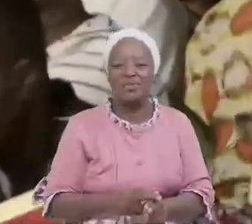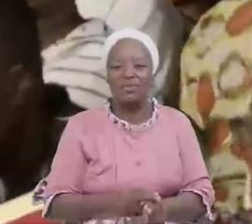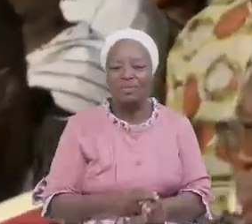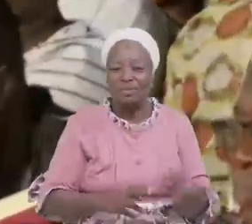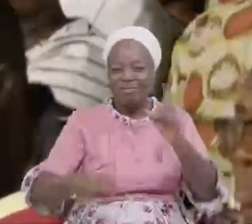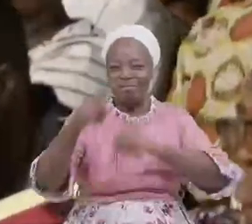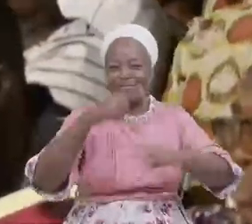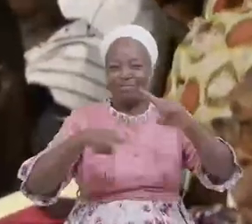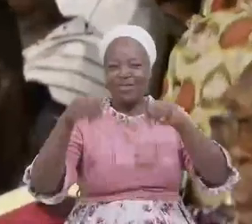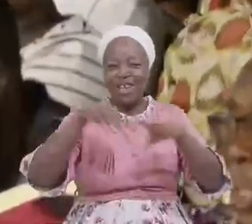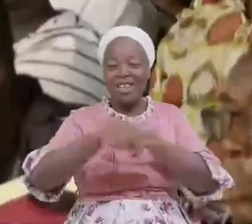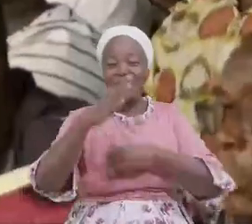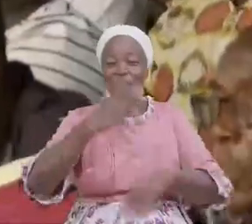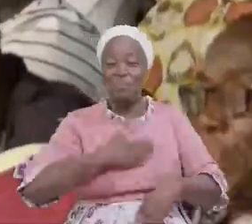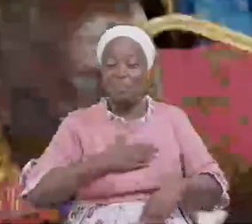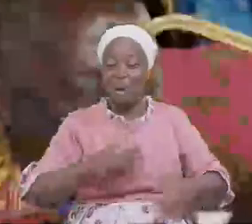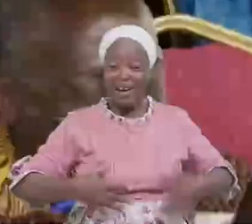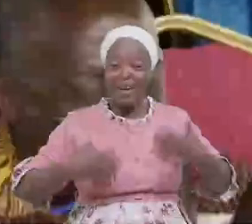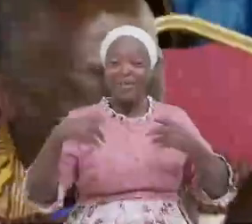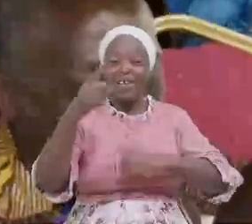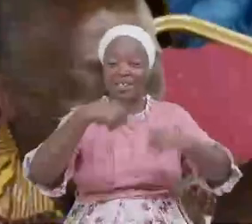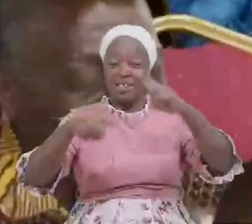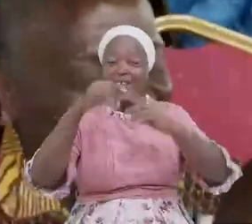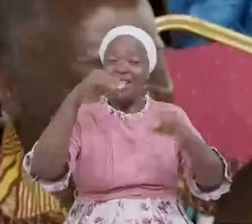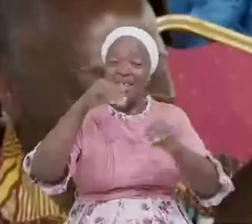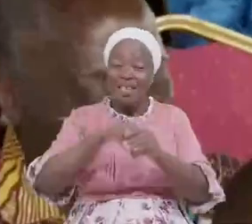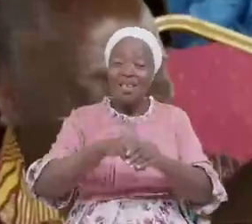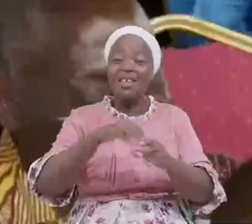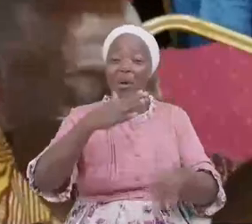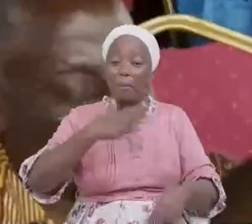vie. Dans ma vie.